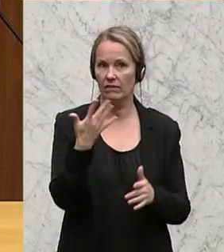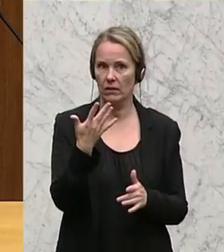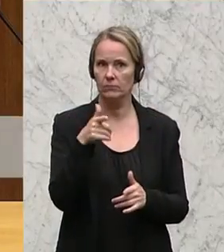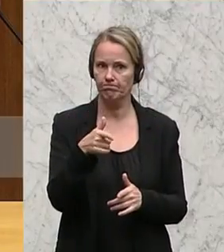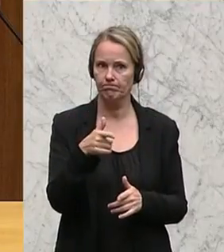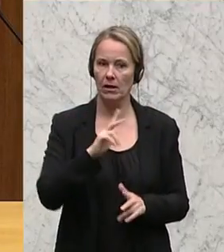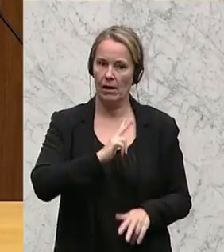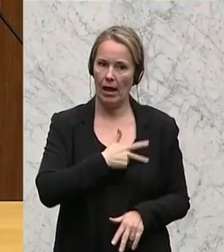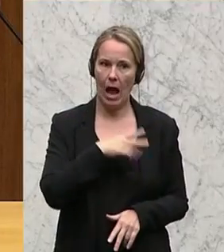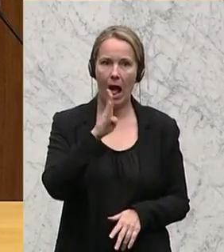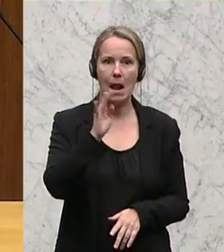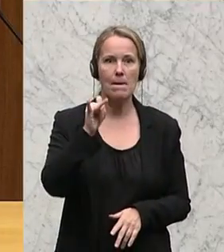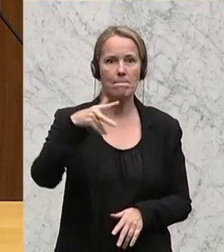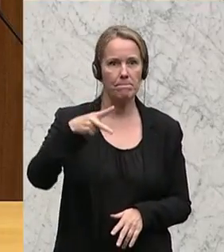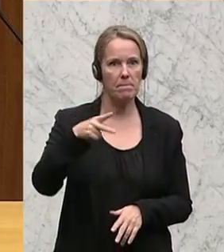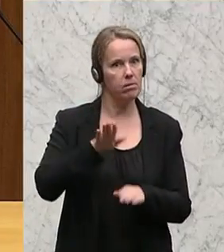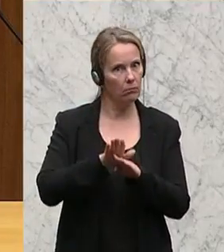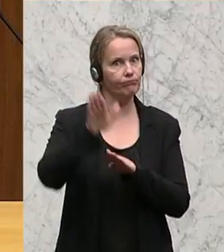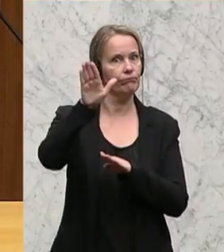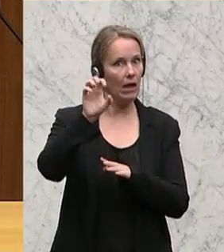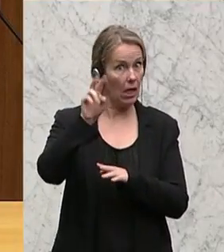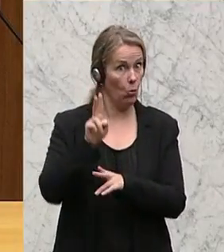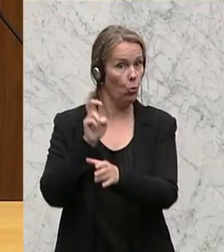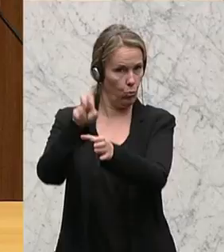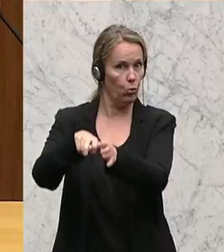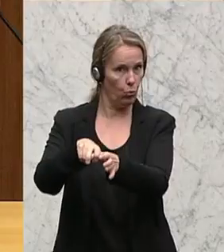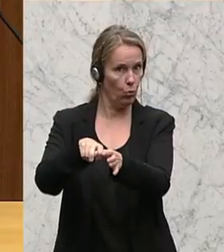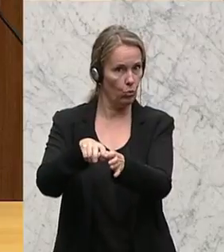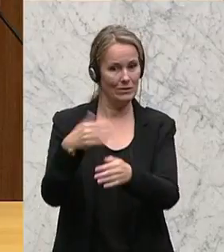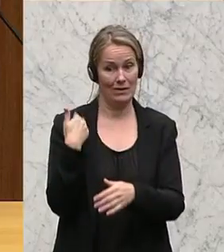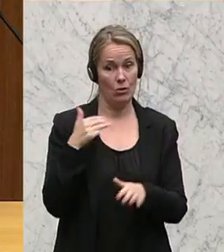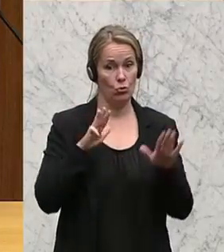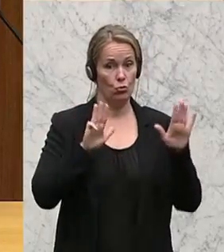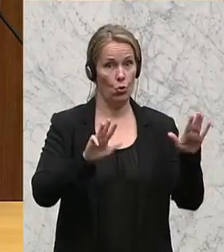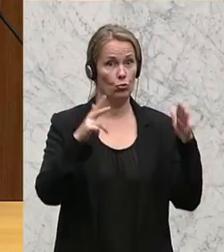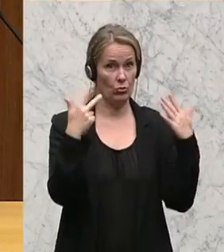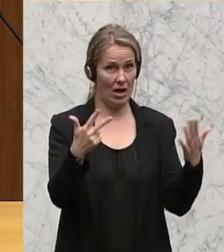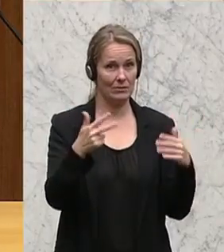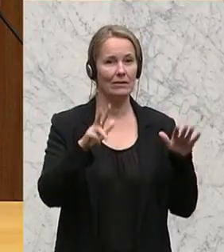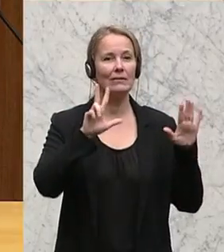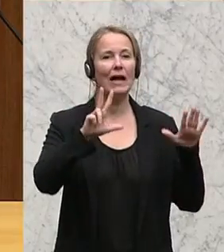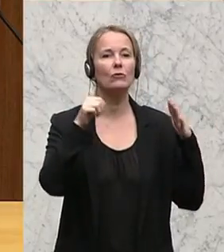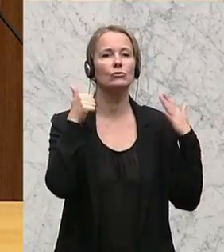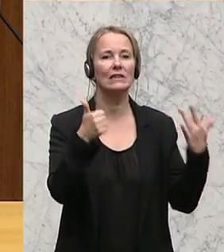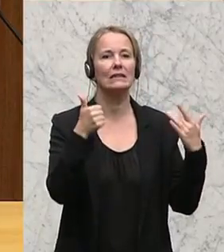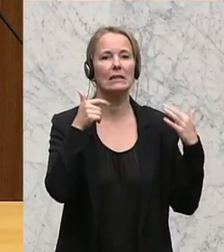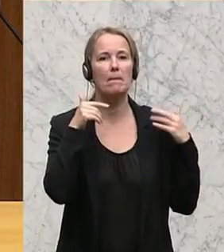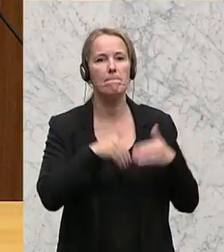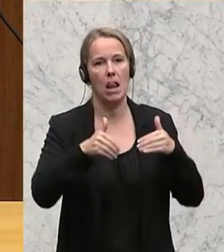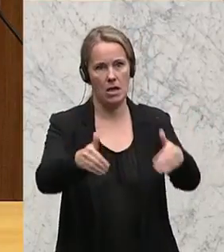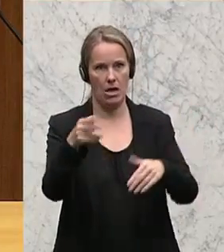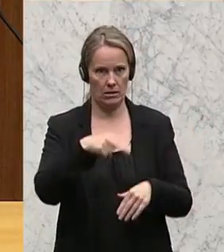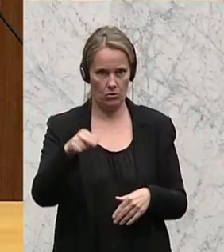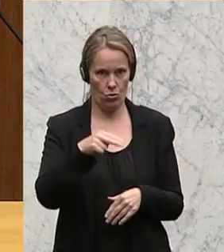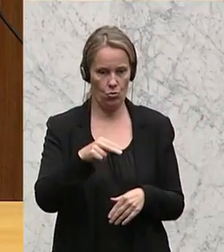BIP in Österreich um 0,9% pro Jahr. Das sind kumuliert seit 1989 63 Milliarden Euro. Schaffung